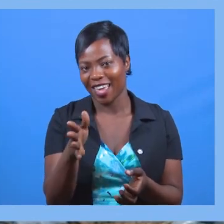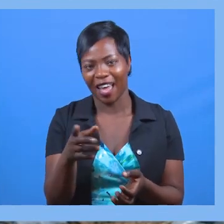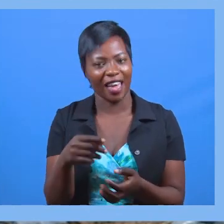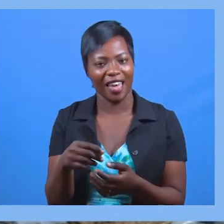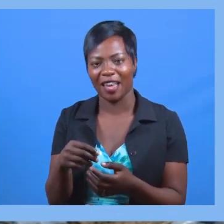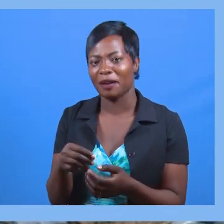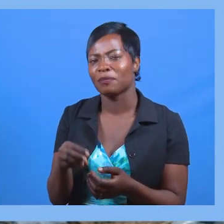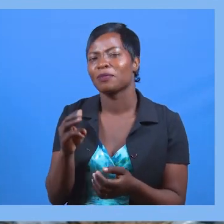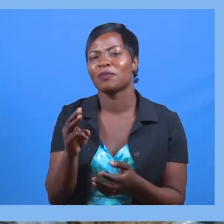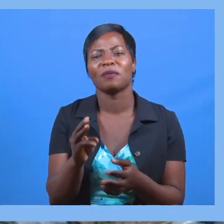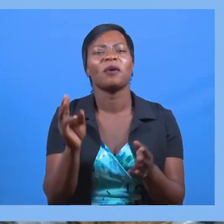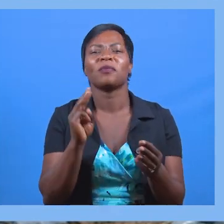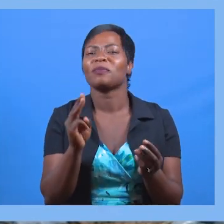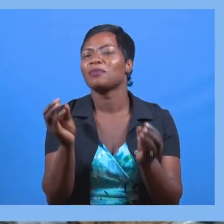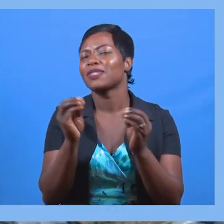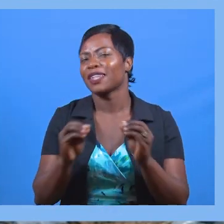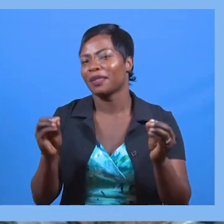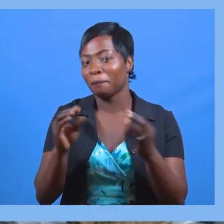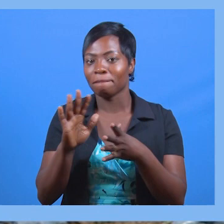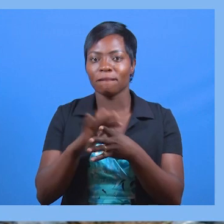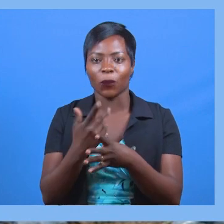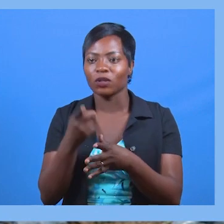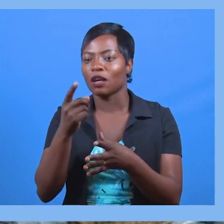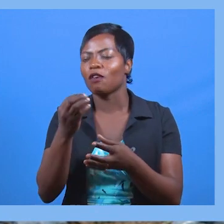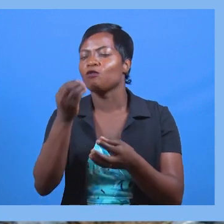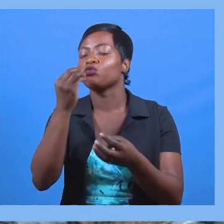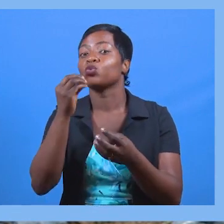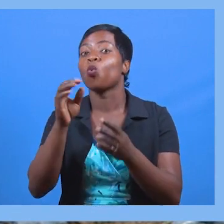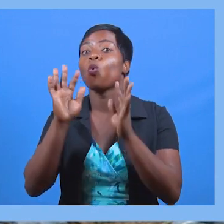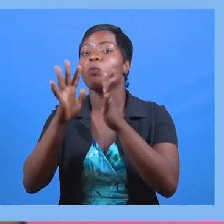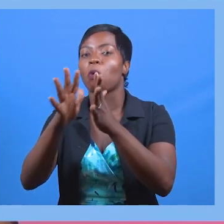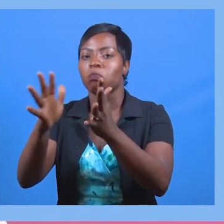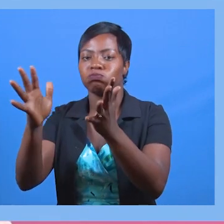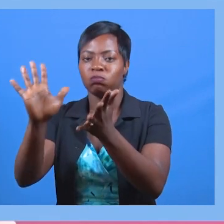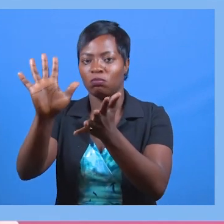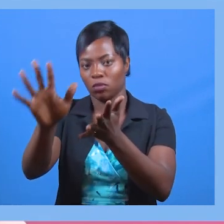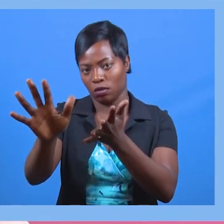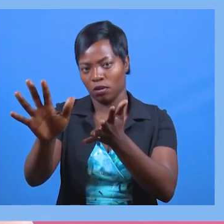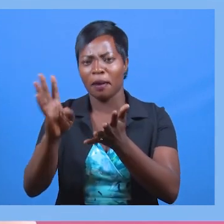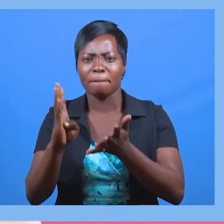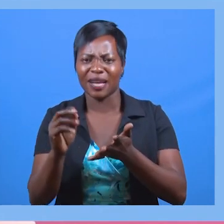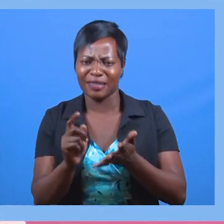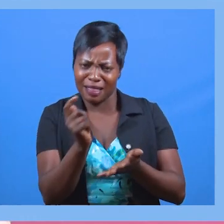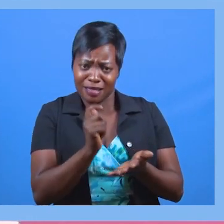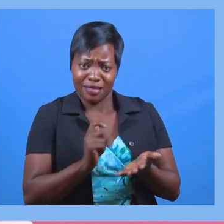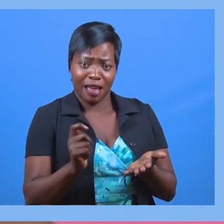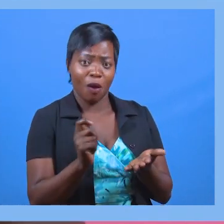havazungunuke kana kunetsekana nekuti rakaraudzira. Asi iro